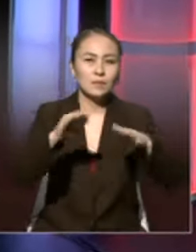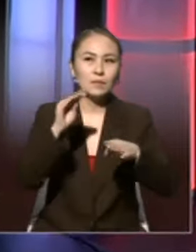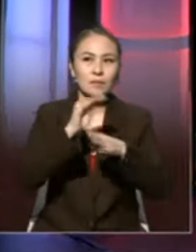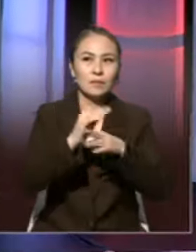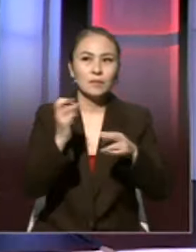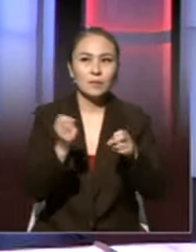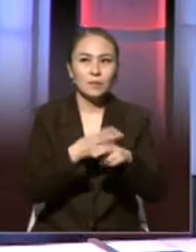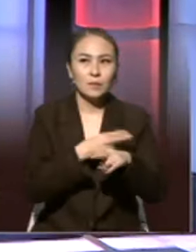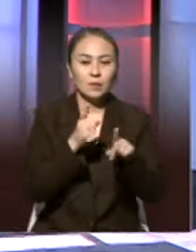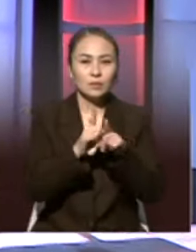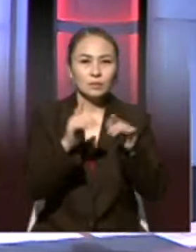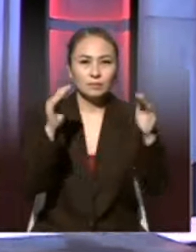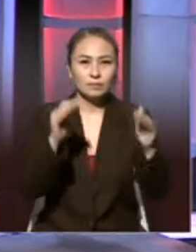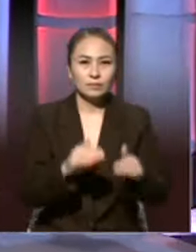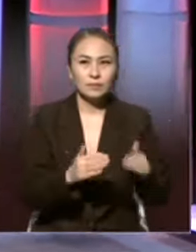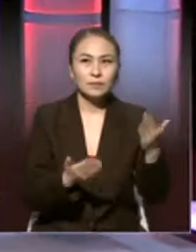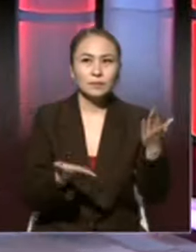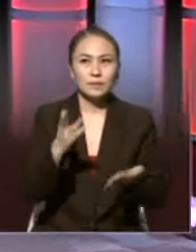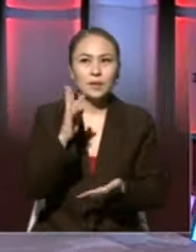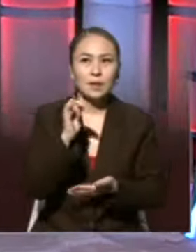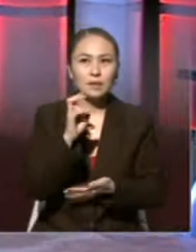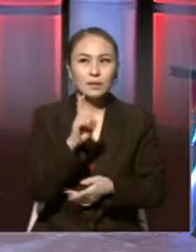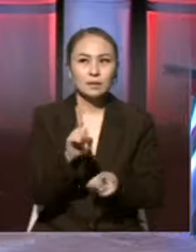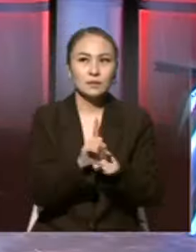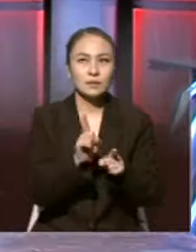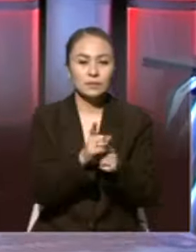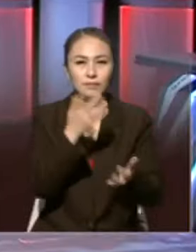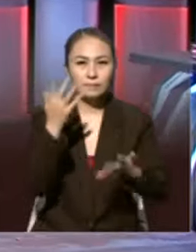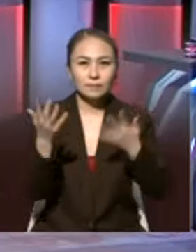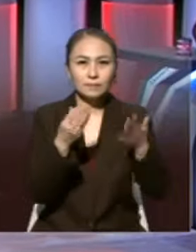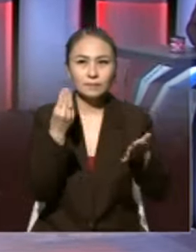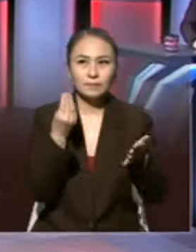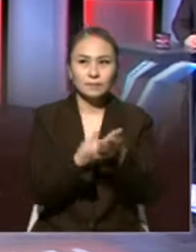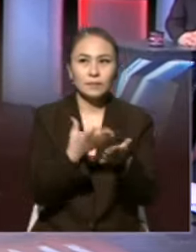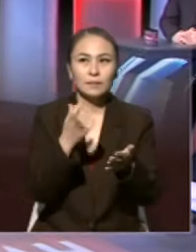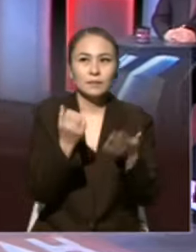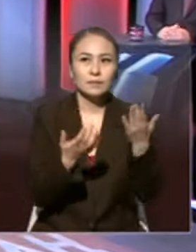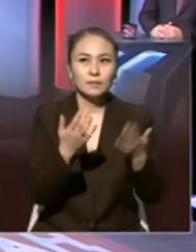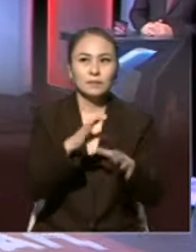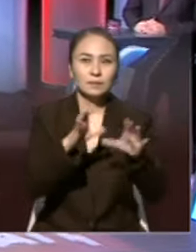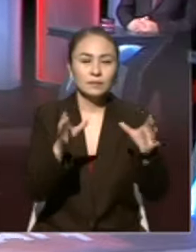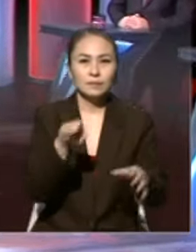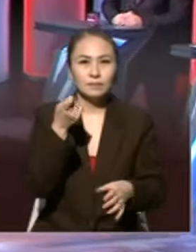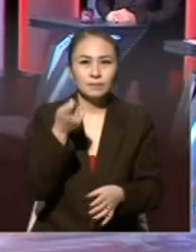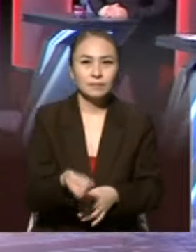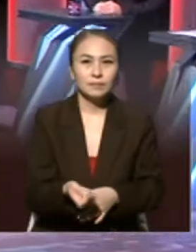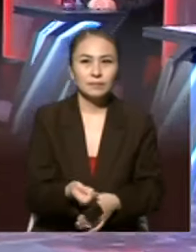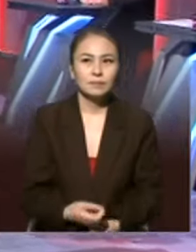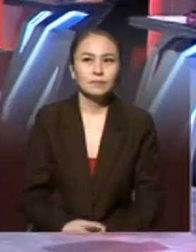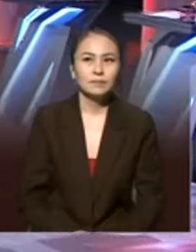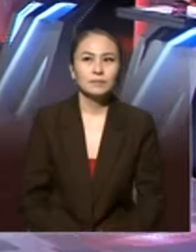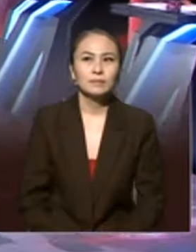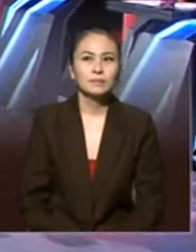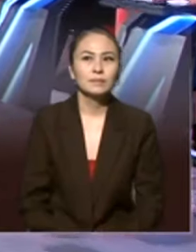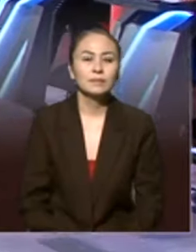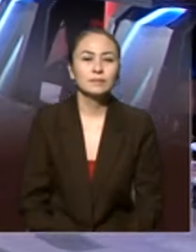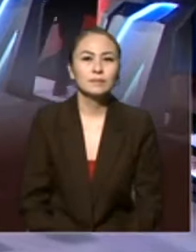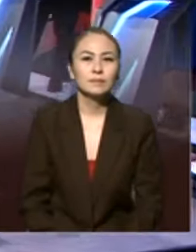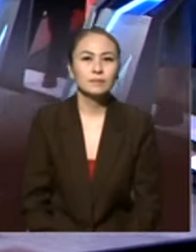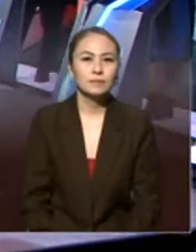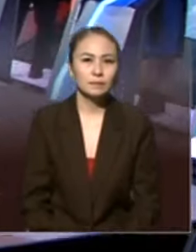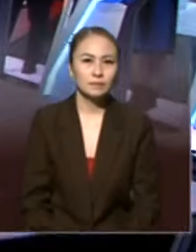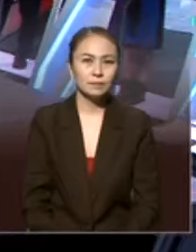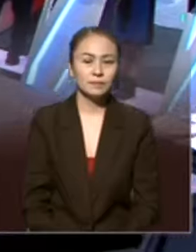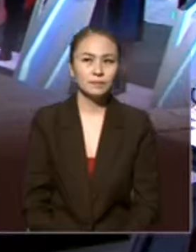су алу қаупі төмендейді дейді. Егер канал қазылса, ол қымбатқа түседі, ал құбыр арзанға түседі. Түркістан қаласынан